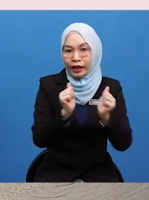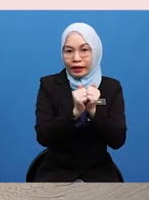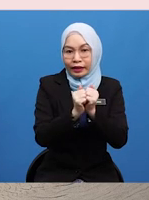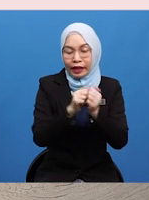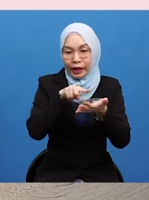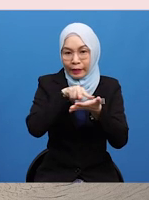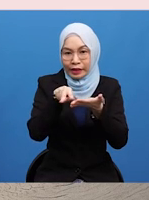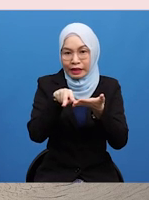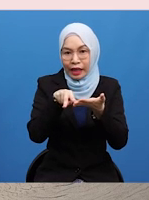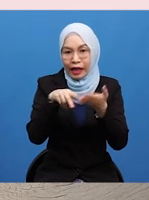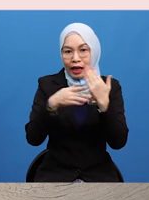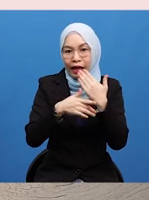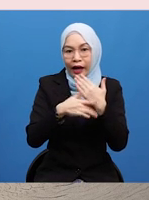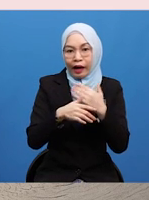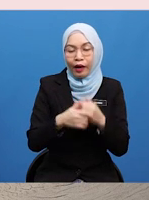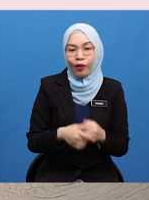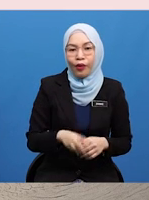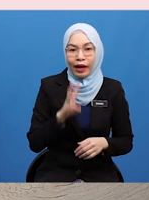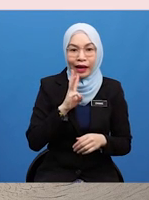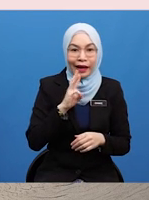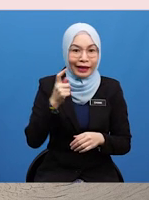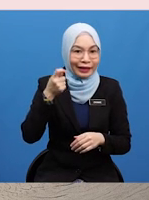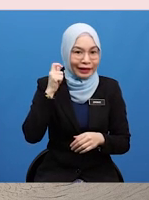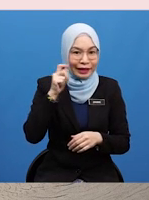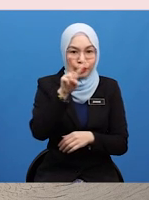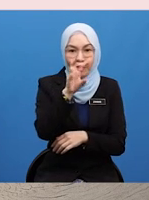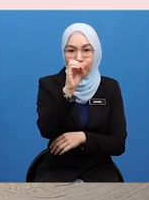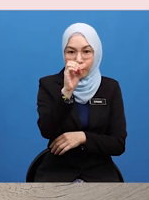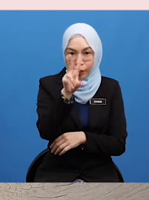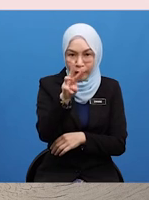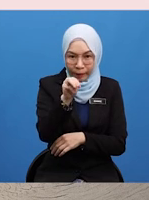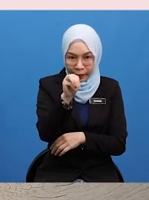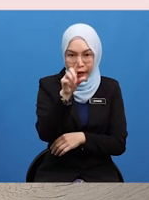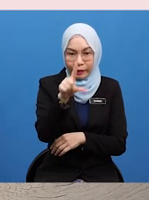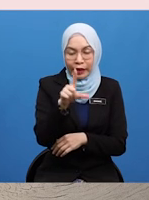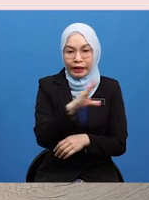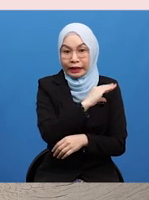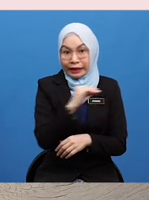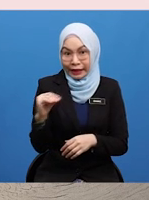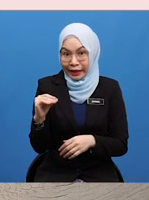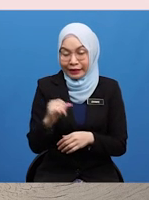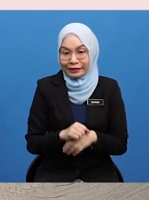padu awal air tadi iaitu 20 ml. Baki yang tinggal ialah